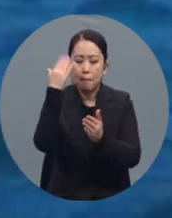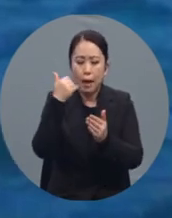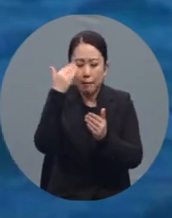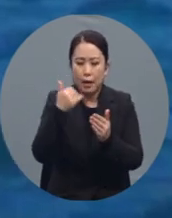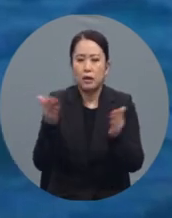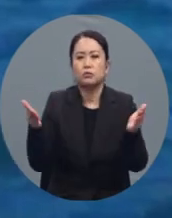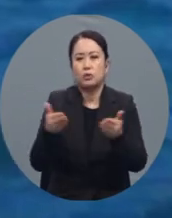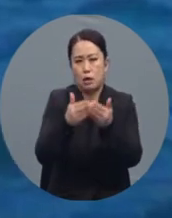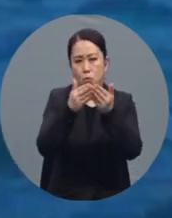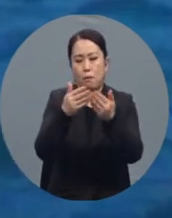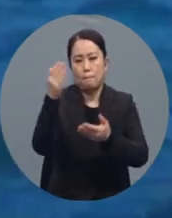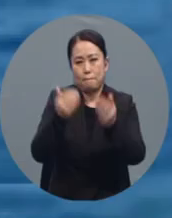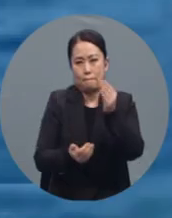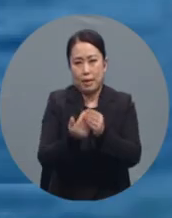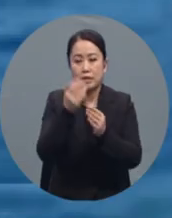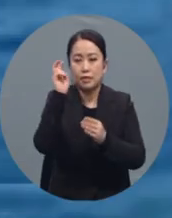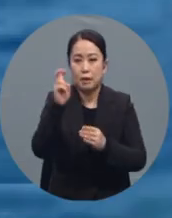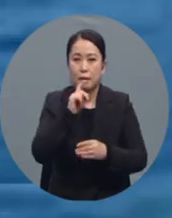것으로 보고 있습니다